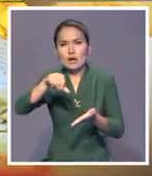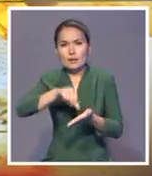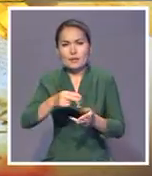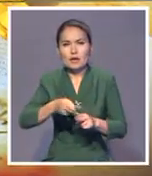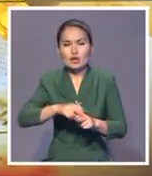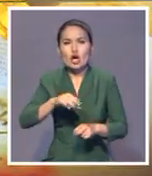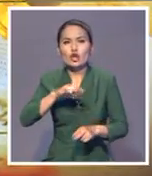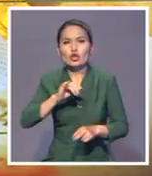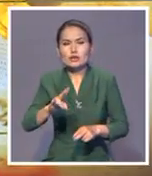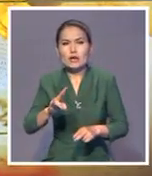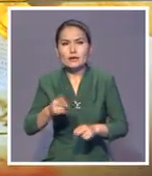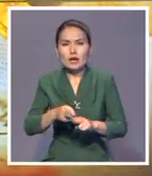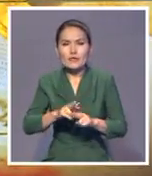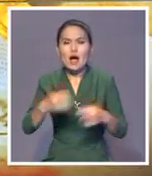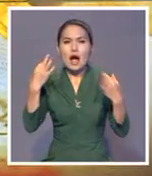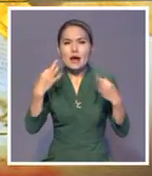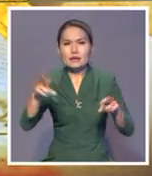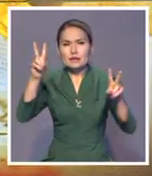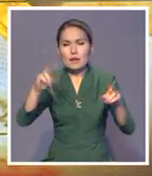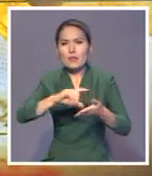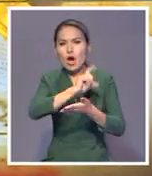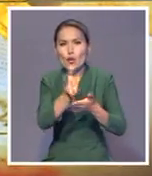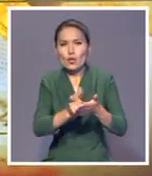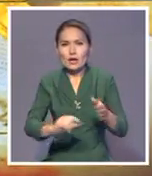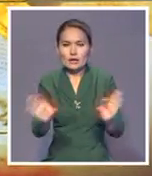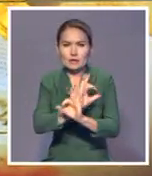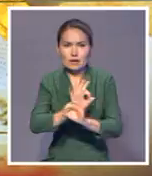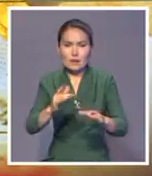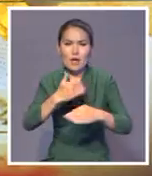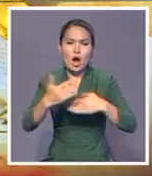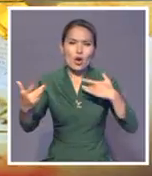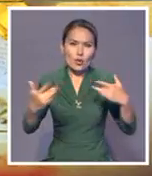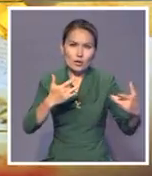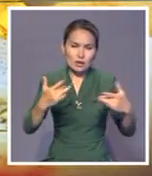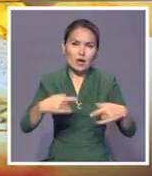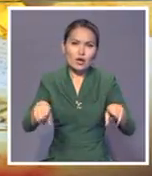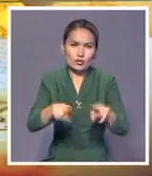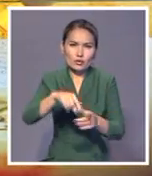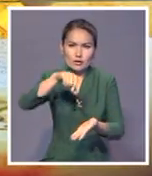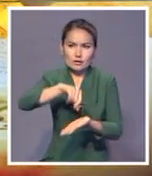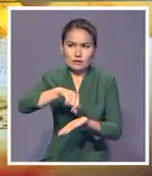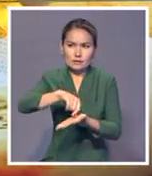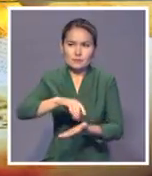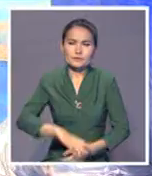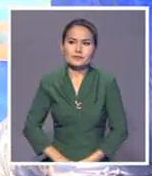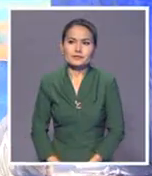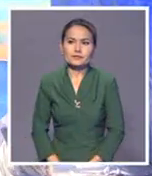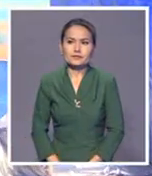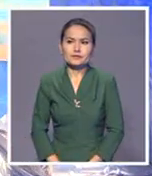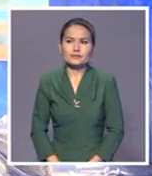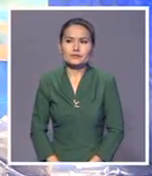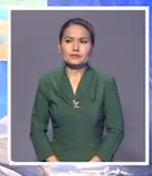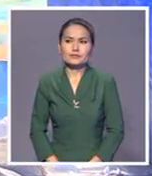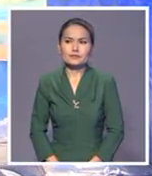Оңайгүл Тұржанның азаттық тақырыбына арналған өлеңдері мен театрландырылған қойылымы көрерменге жол тартты. Теңіздер